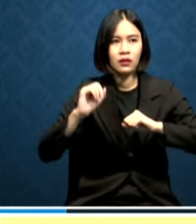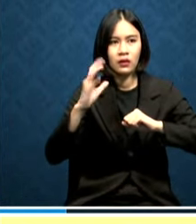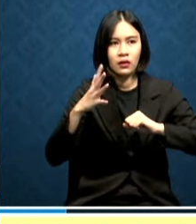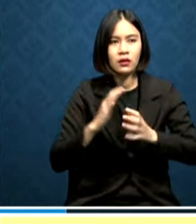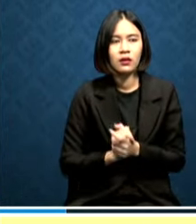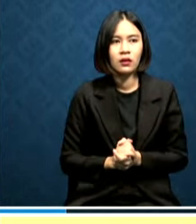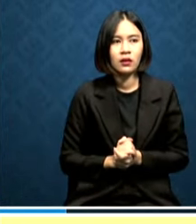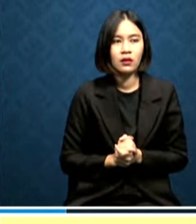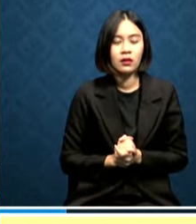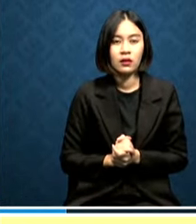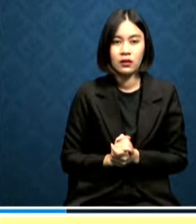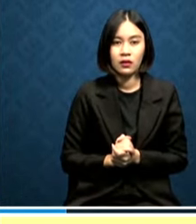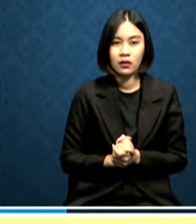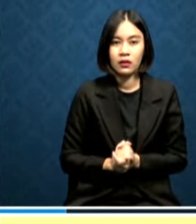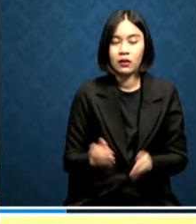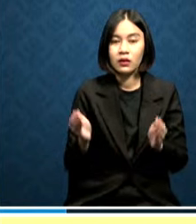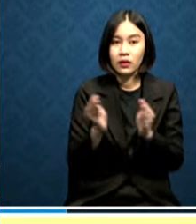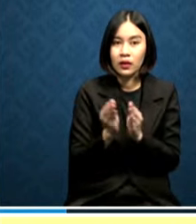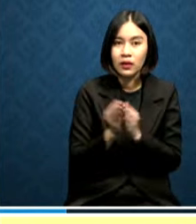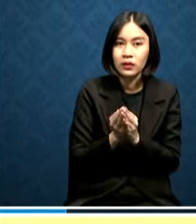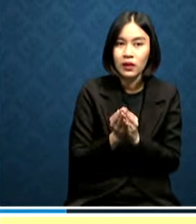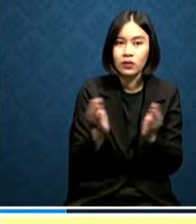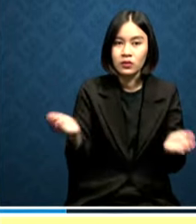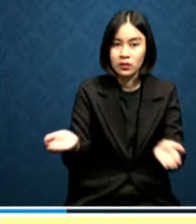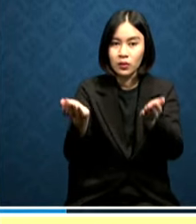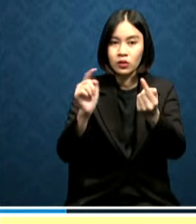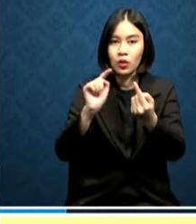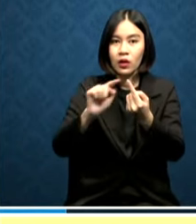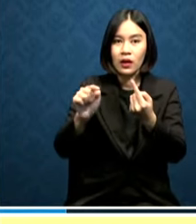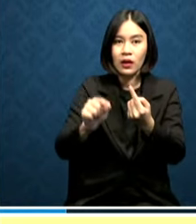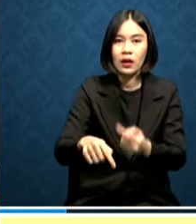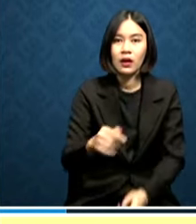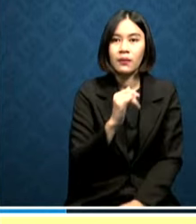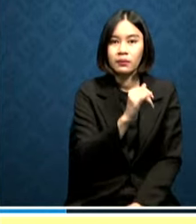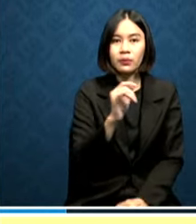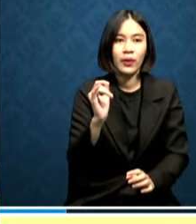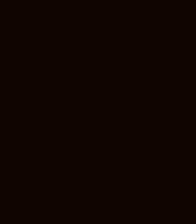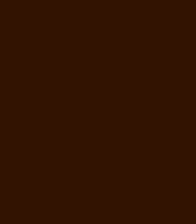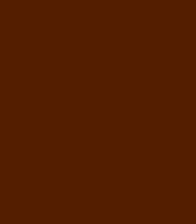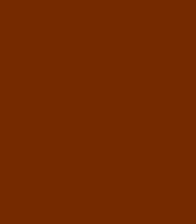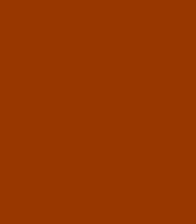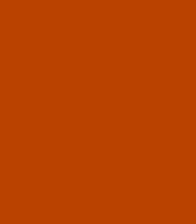ไม่สามารถที่จะออกเสียงหรือว่ารณรงค์เพื่อโน้มน้าวให้ประชาชนไปออกเสียงดังใดดังหนึ่งได้ขอบคุณครับ